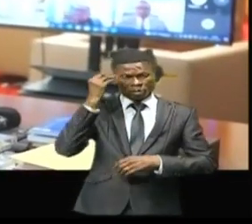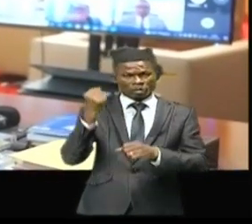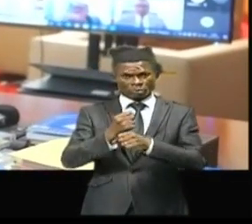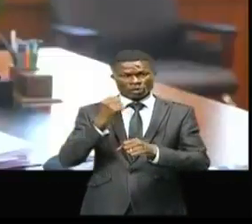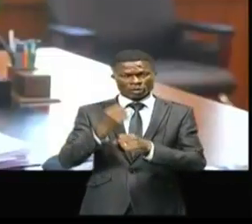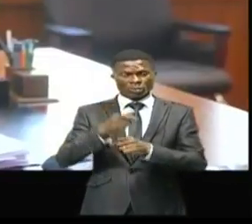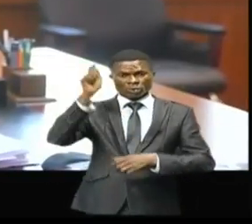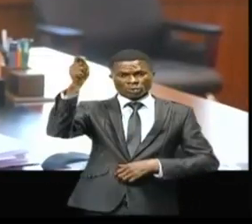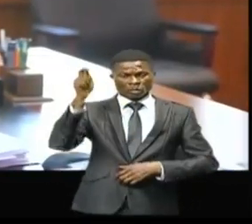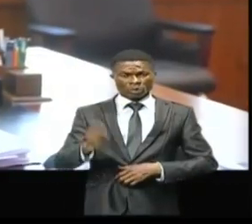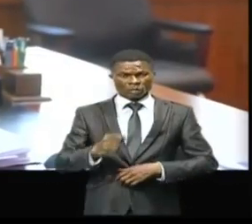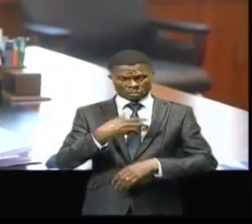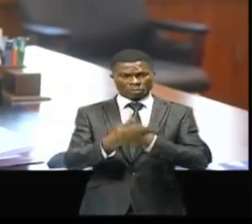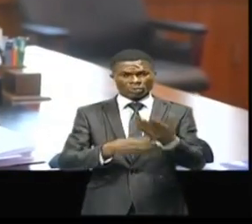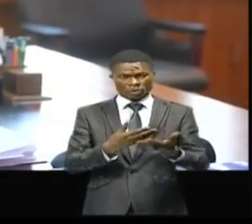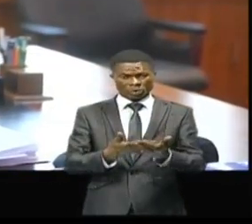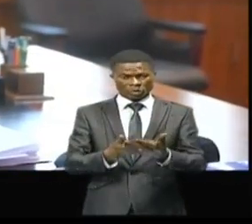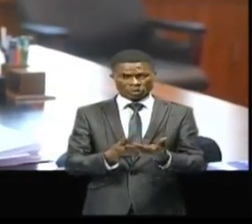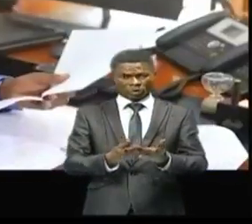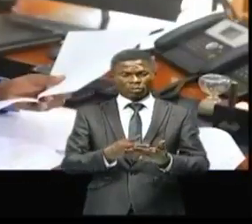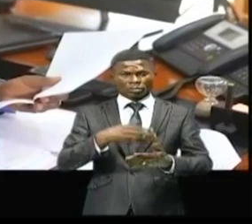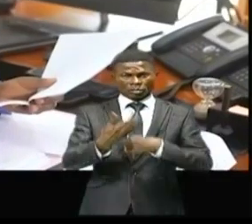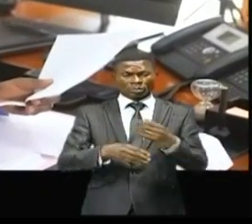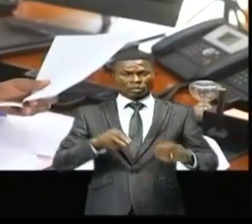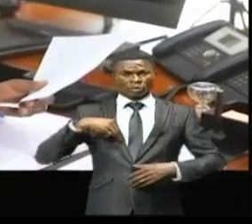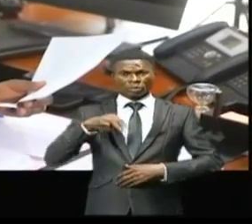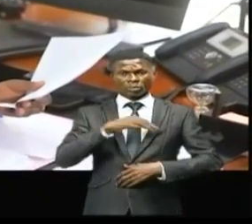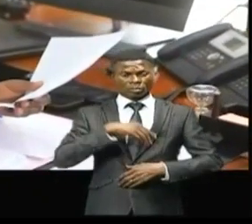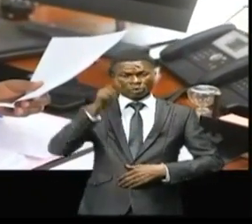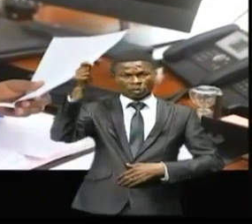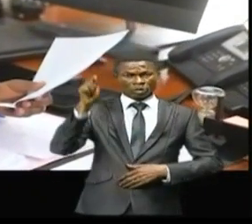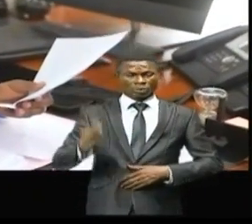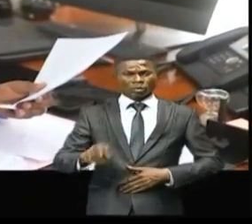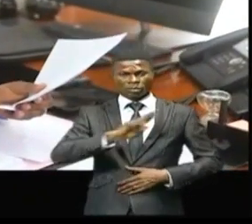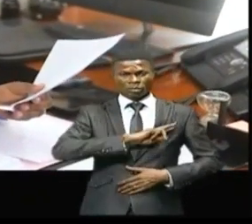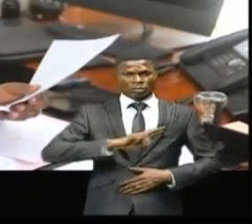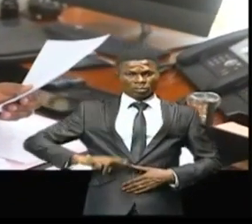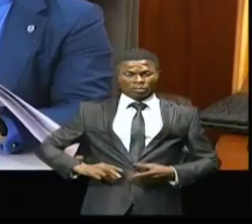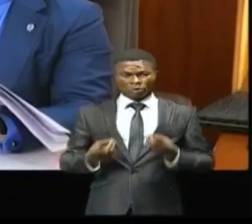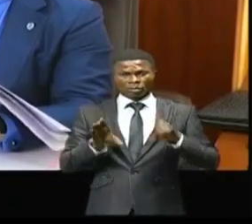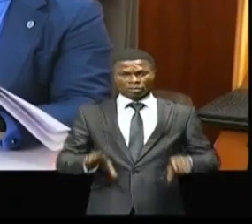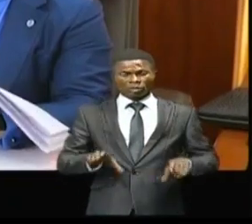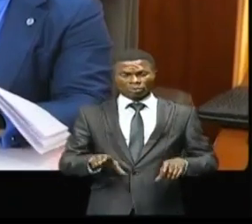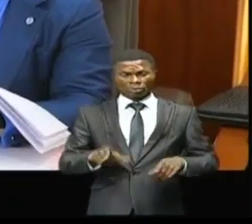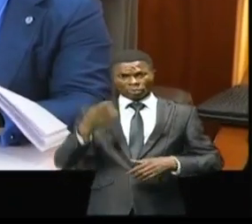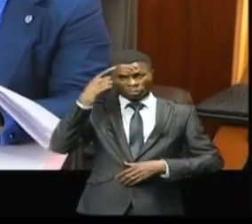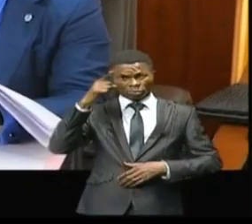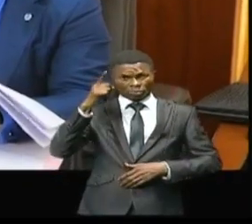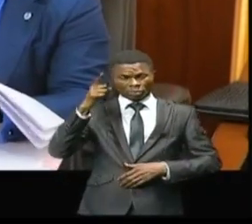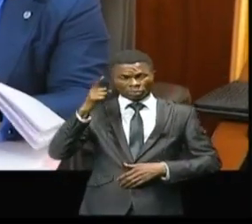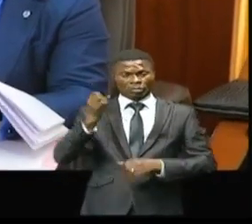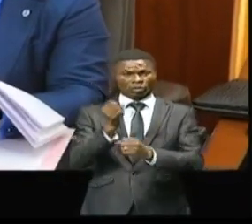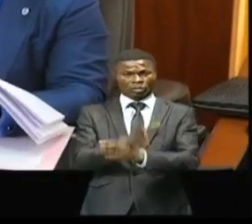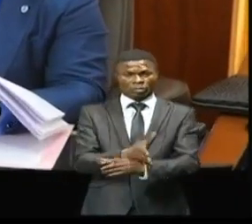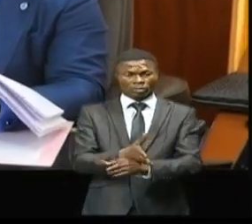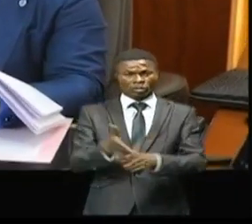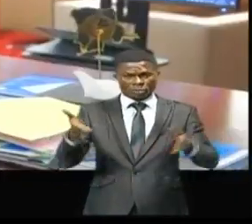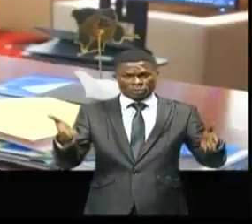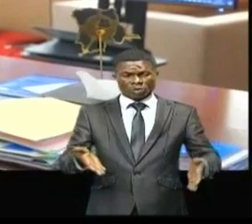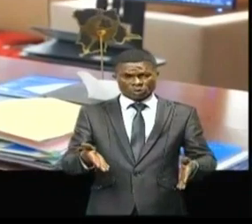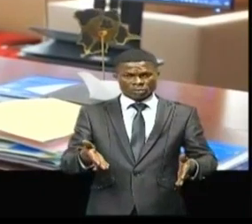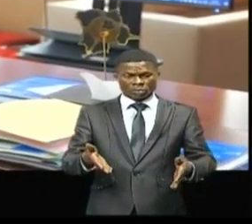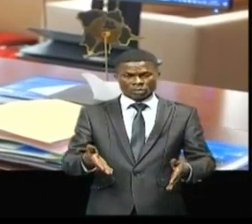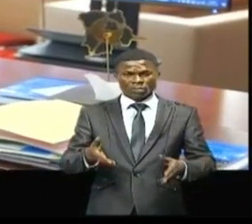militaires assimilées exercées par les membres des forces armées de la République afin d'être présent dans les